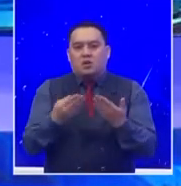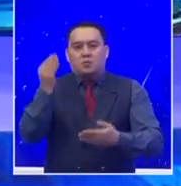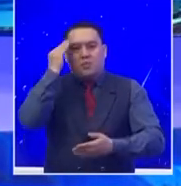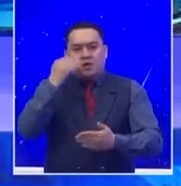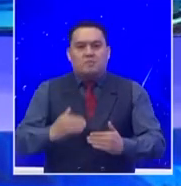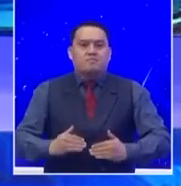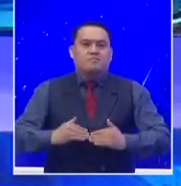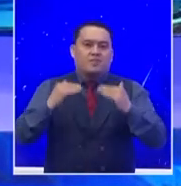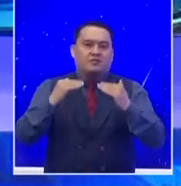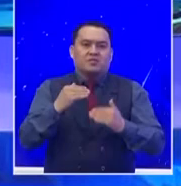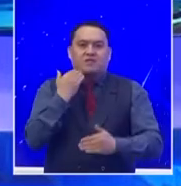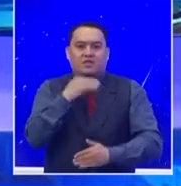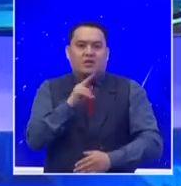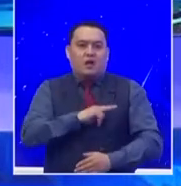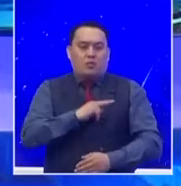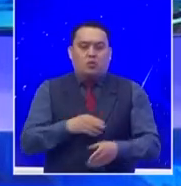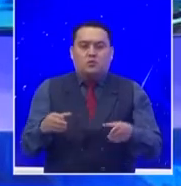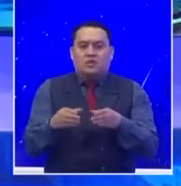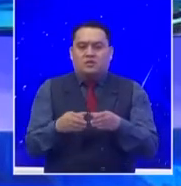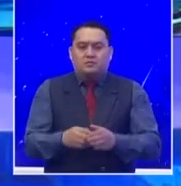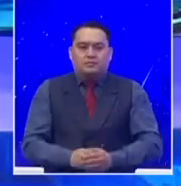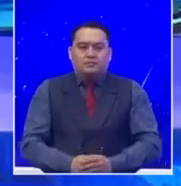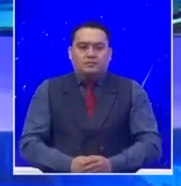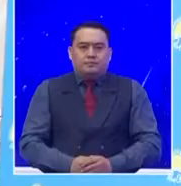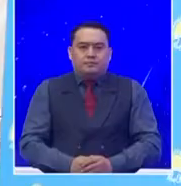по повышению эффективности работы партийного движения.